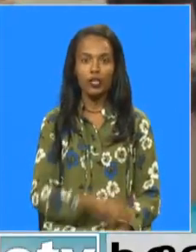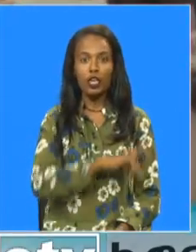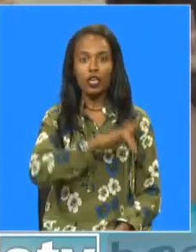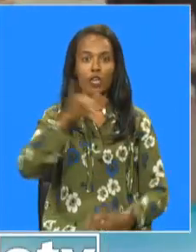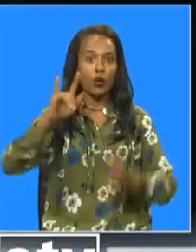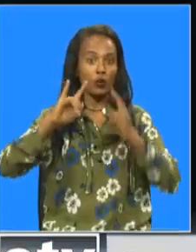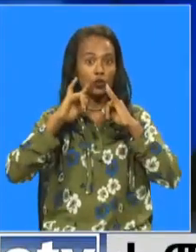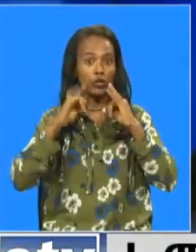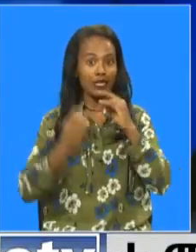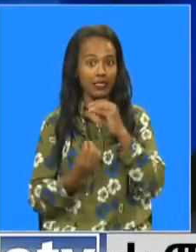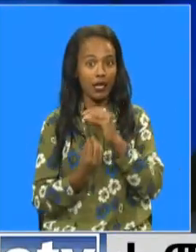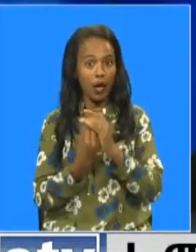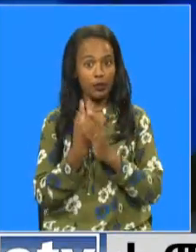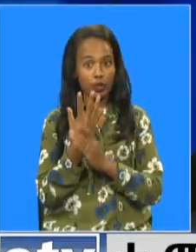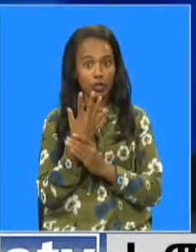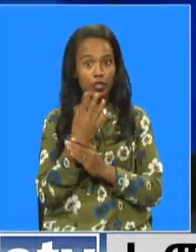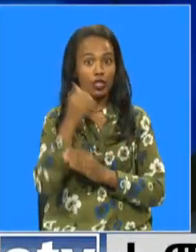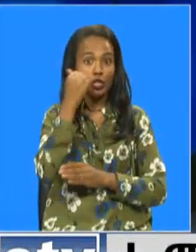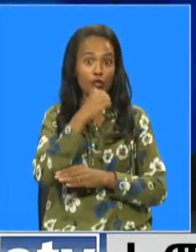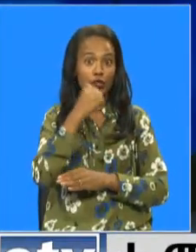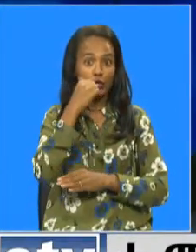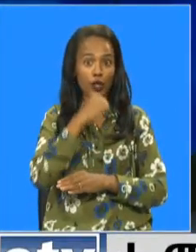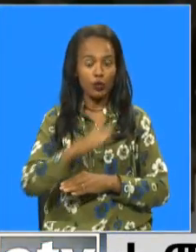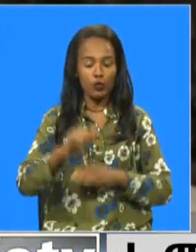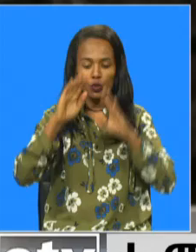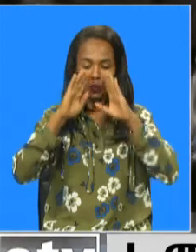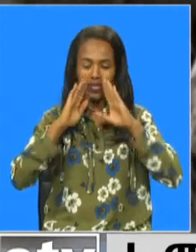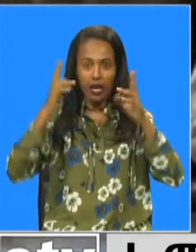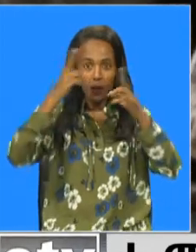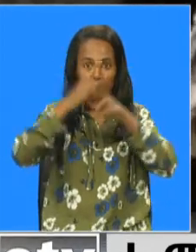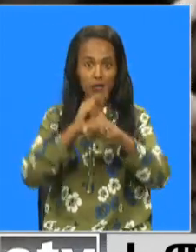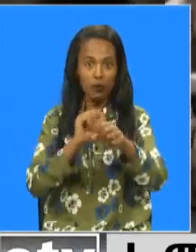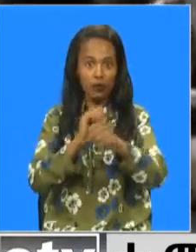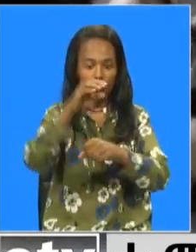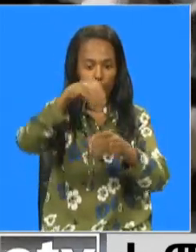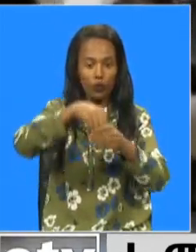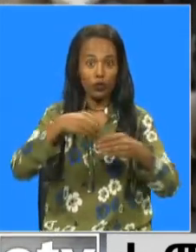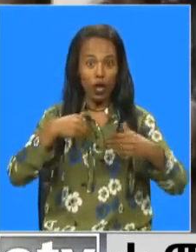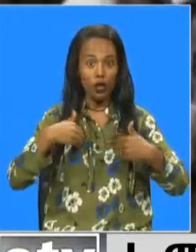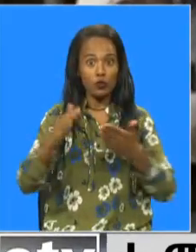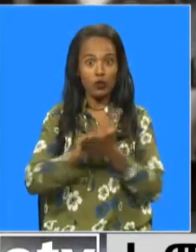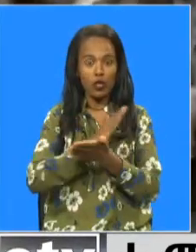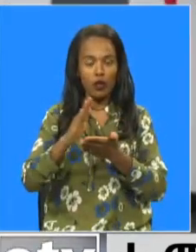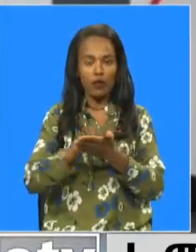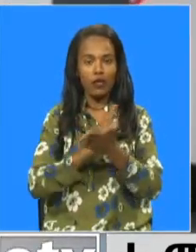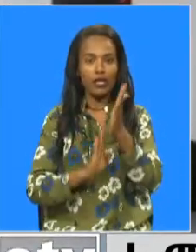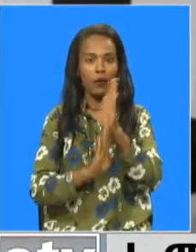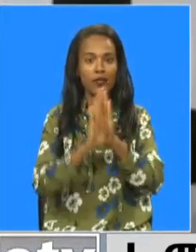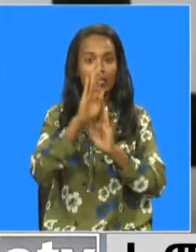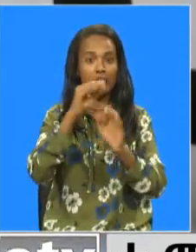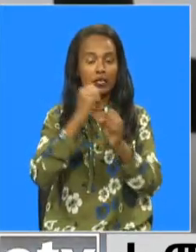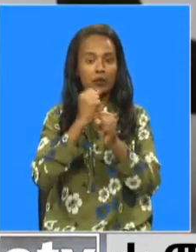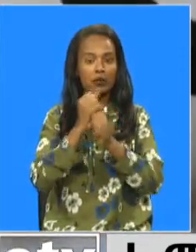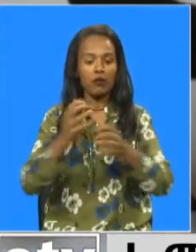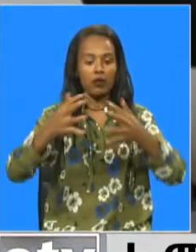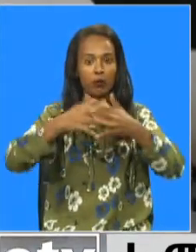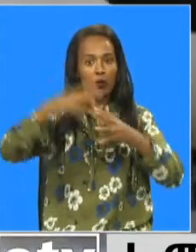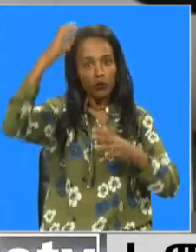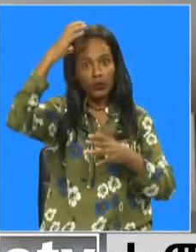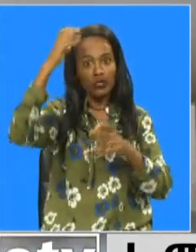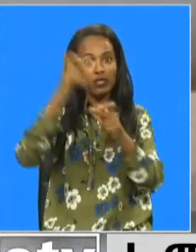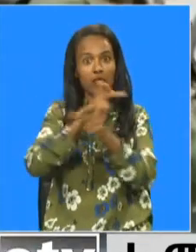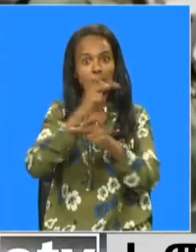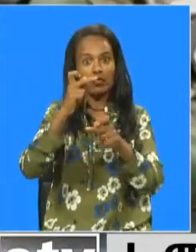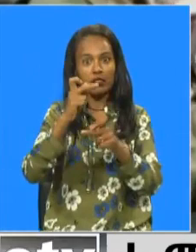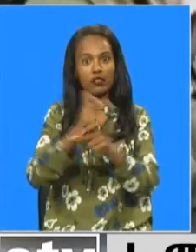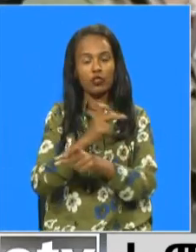ፈውጭ የዜና ምንጭ ሴቶች በሰላም ማስከበር ተልእኮ ውስጥ ያላቸውን የሳታፊነት ሚና ለማሳደግ እንደሚሰራ የተባበሩት መንግስታት